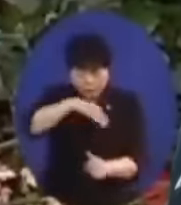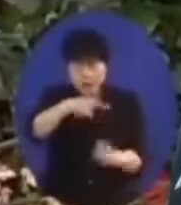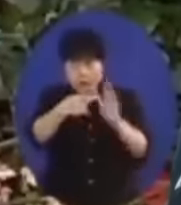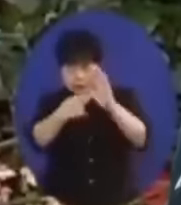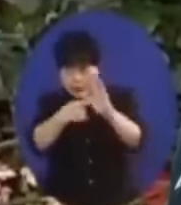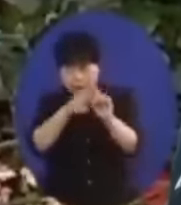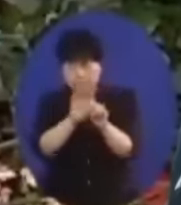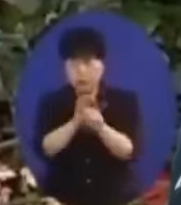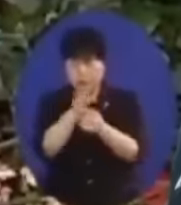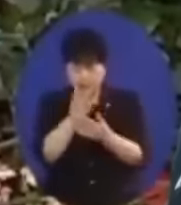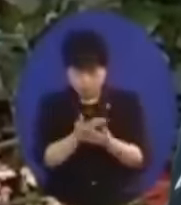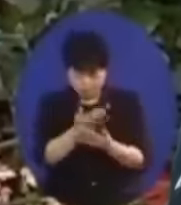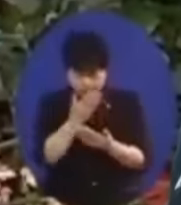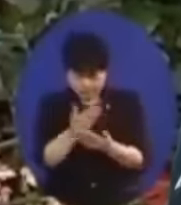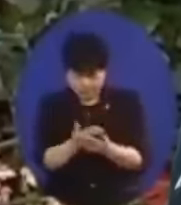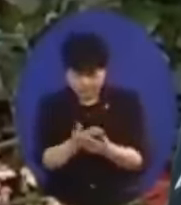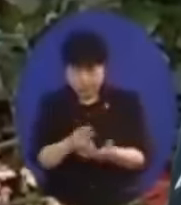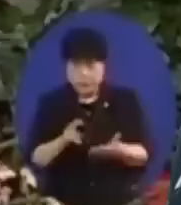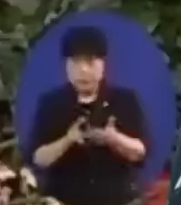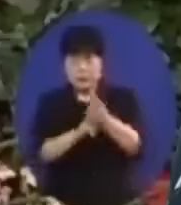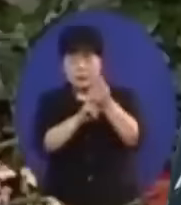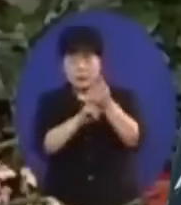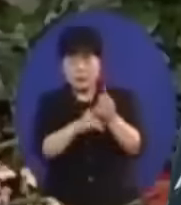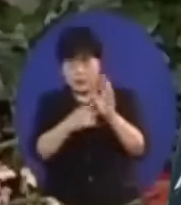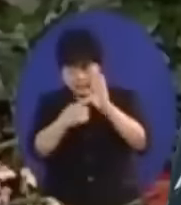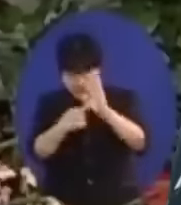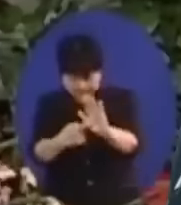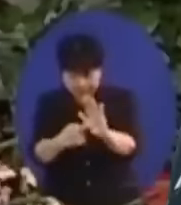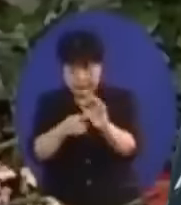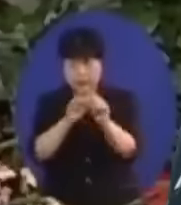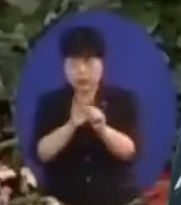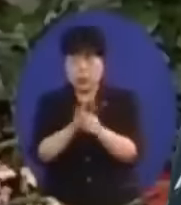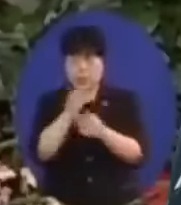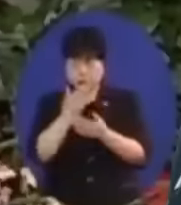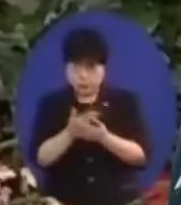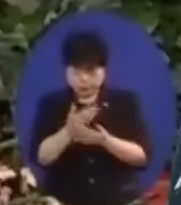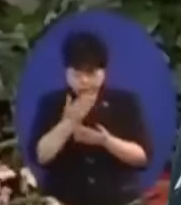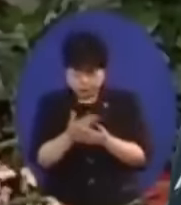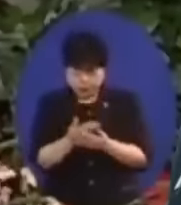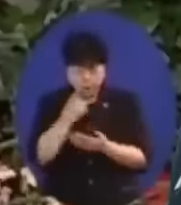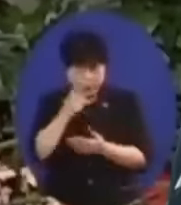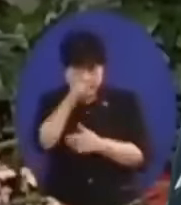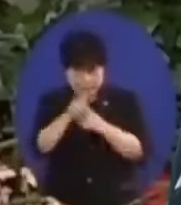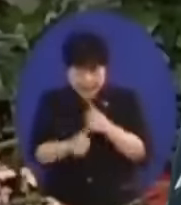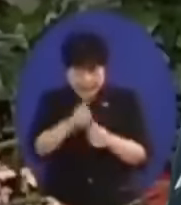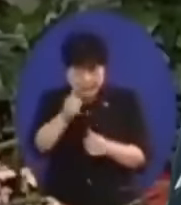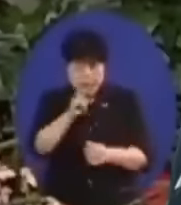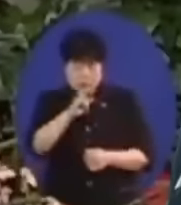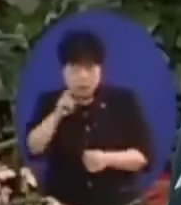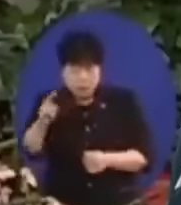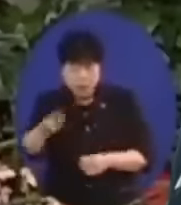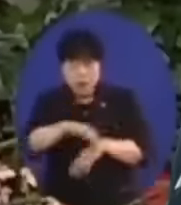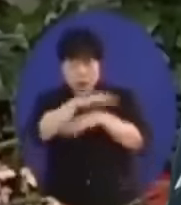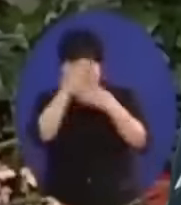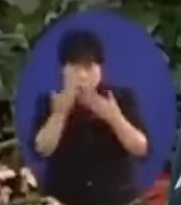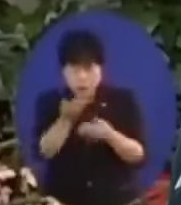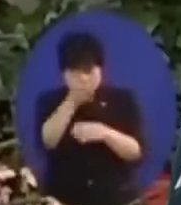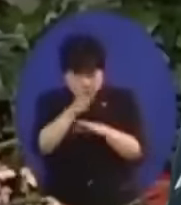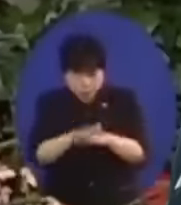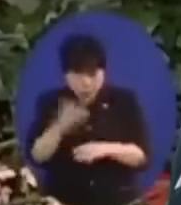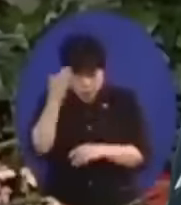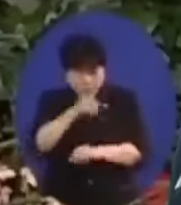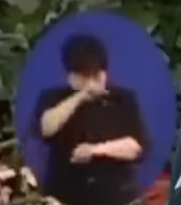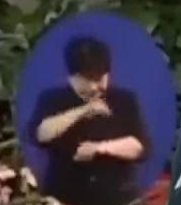나타나게 도와주시옵소서. 기적이 나타나게 도와주시옵소서. 내 아버지 하나님이 쓰여 모두 다 우리 성도들이